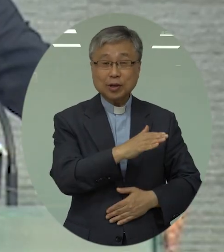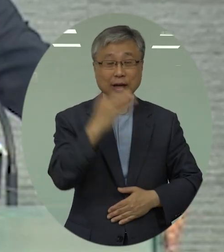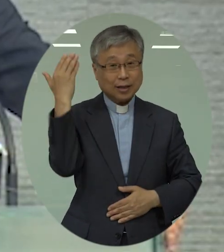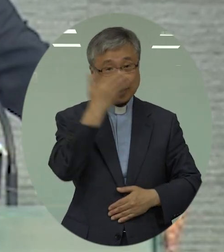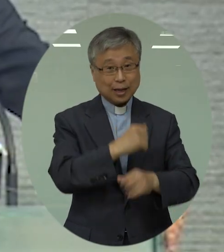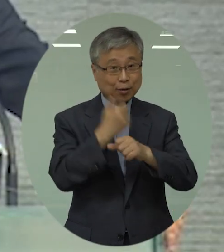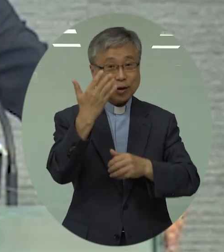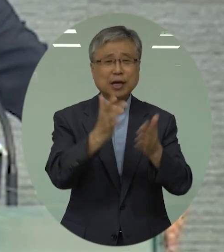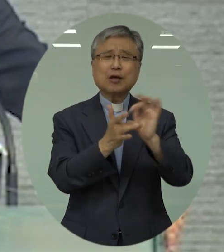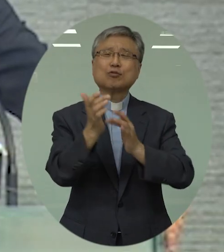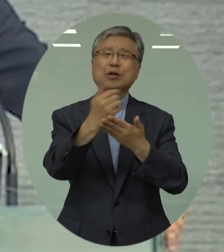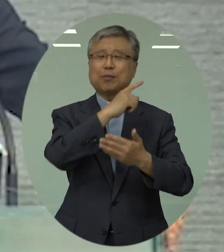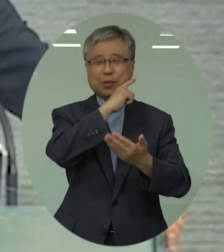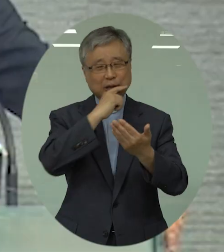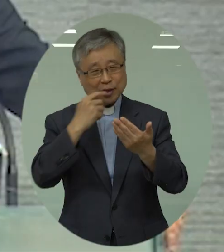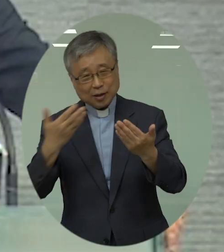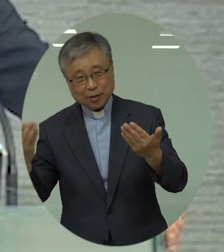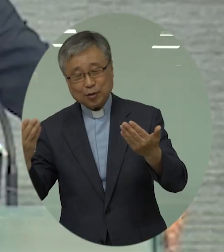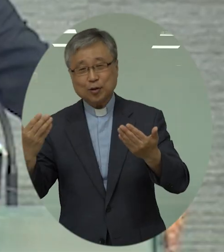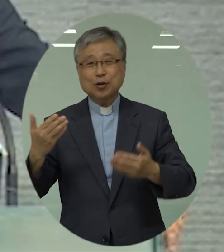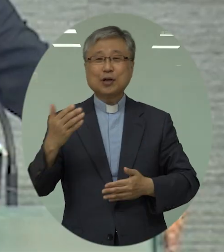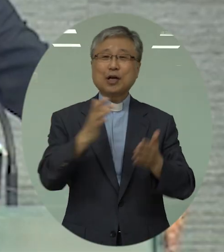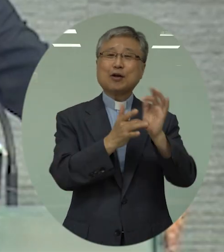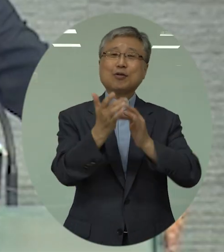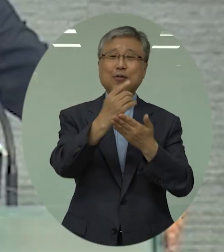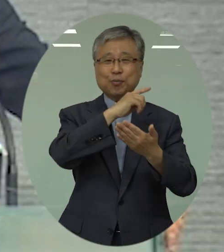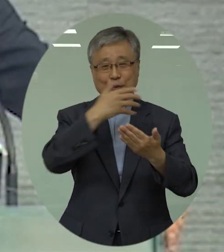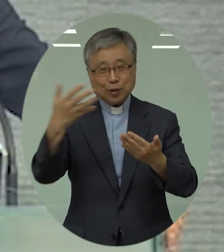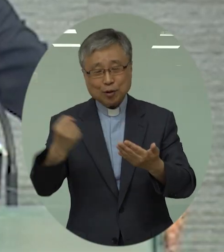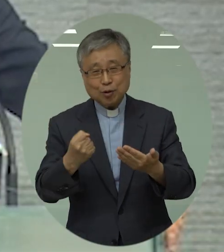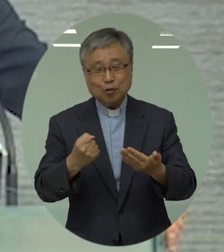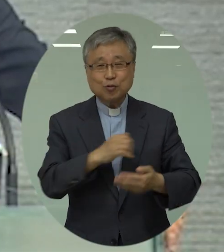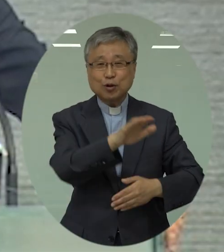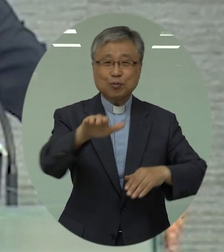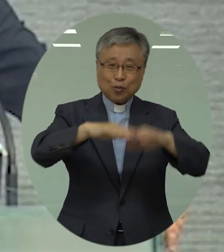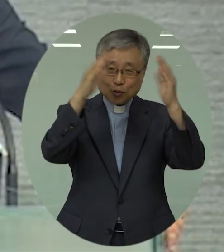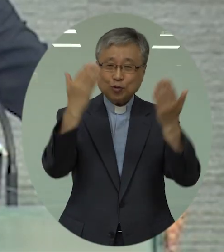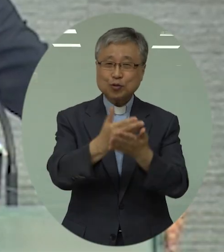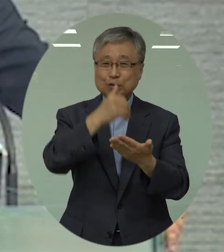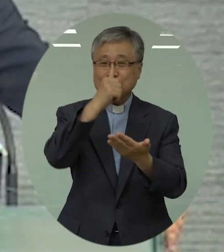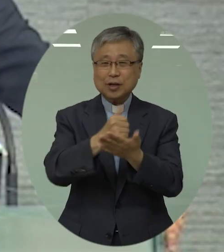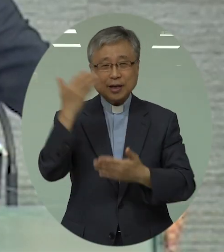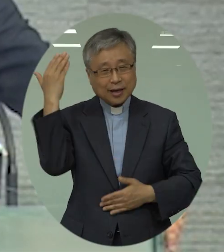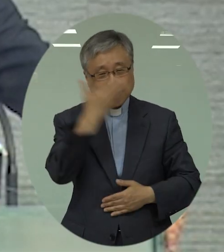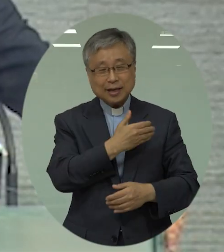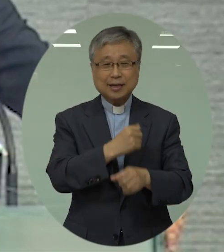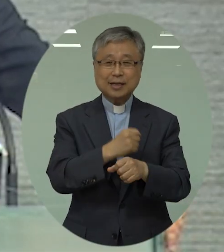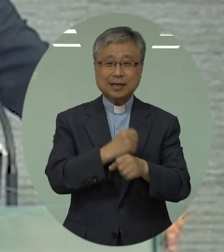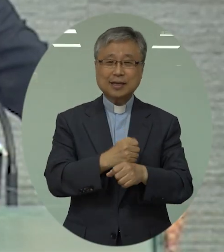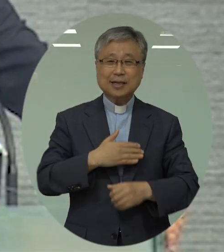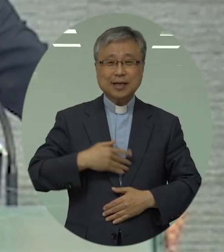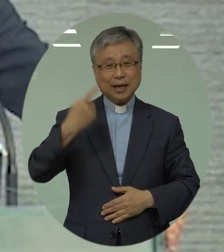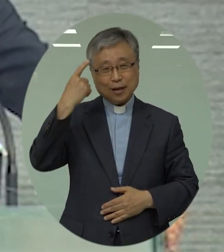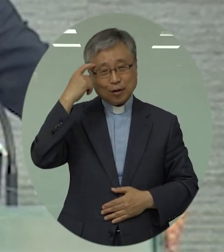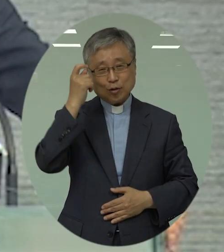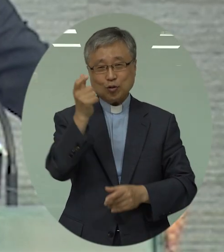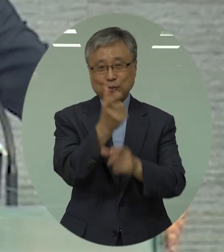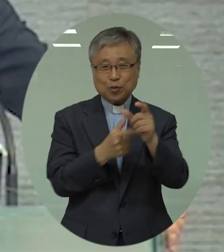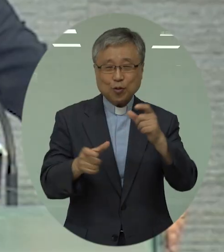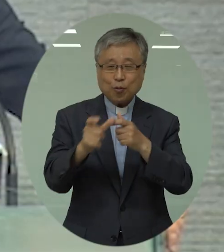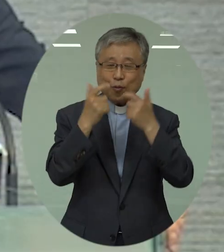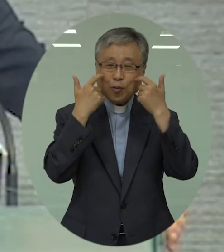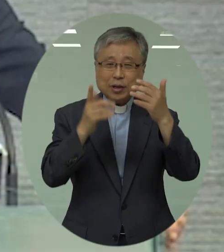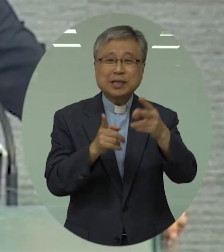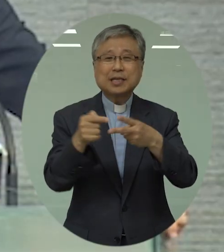예수의 피, 예수의 피가 우리를 모든 죄에서 깨끗게 하실 것이요. 좀 이 개념을 좀 더 확실히 이해하기 위해서 한번